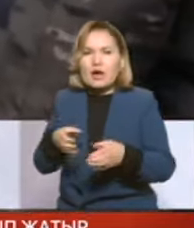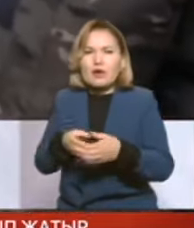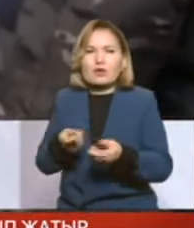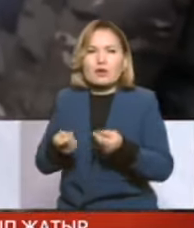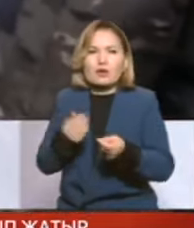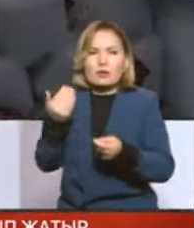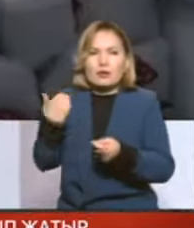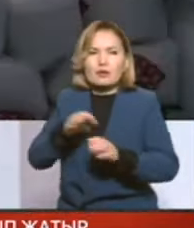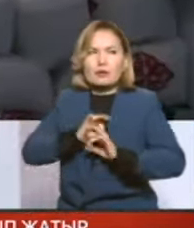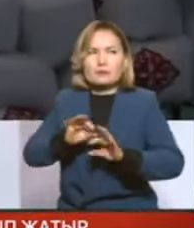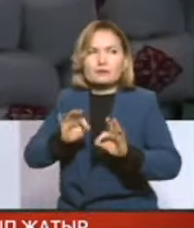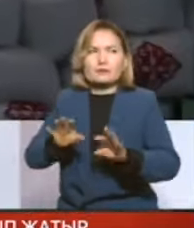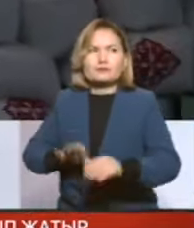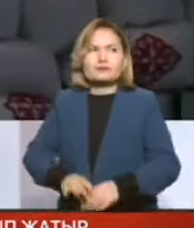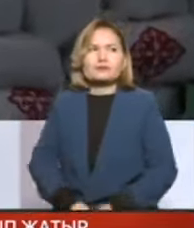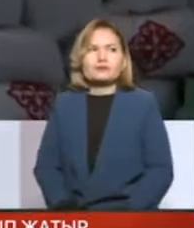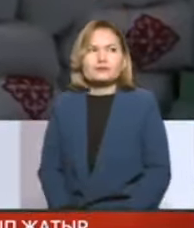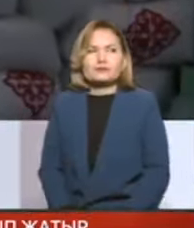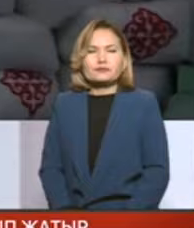комитетінің төрағасы Гүлбара Султанова.